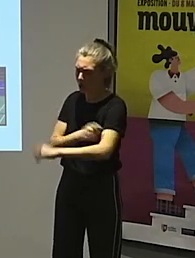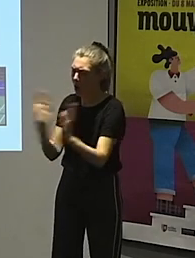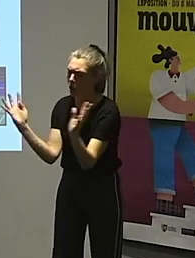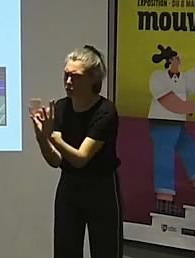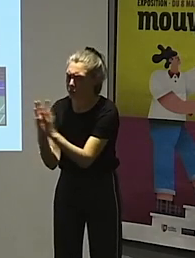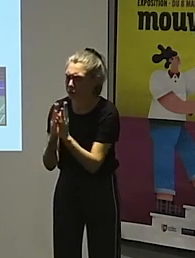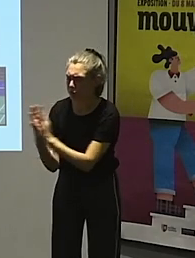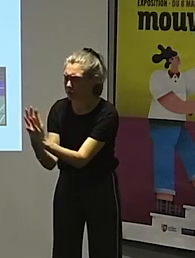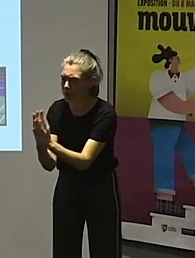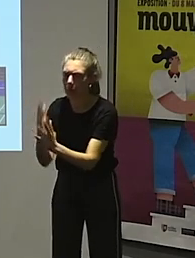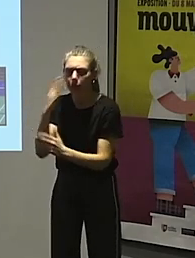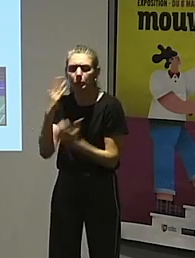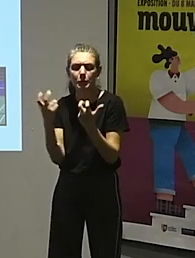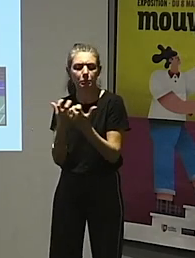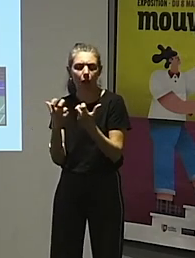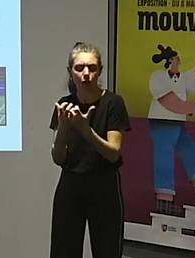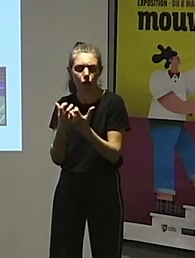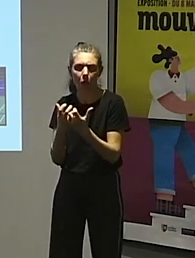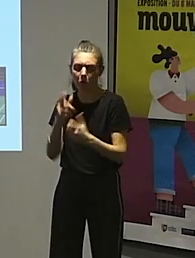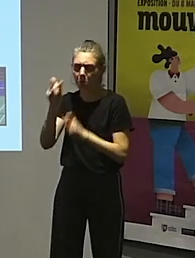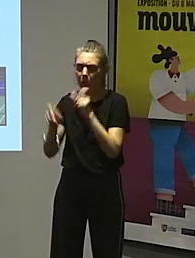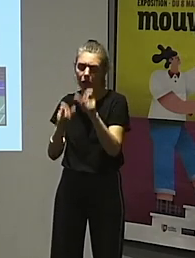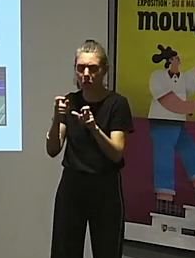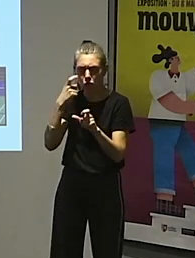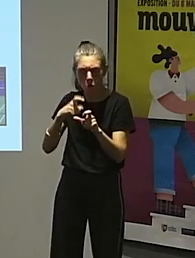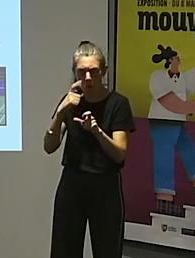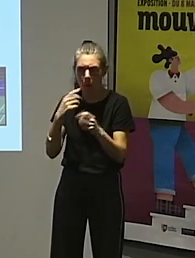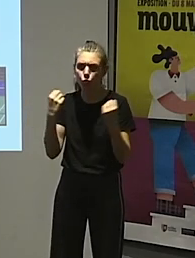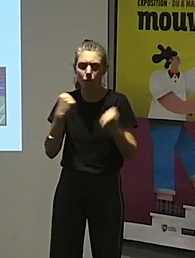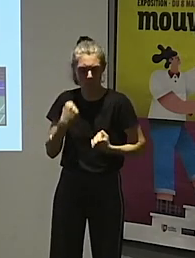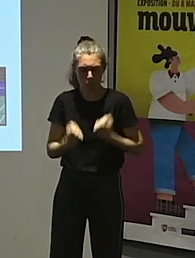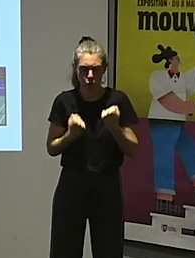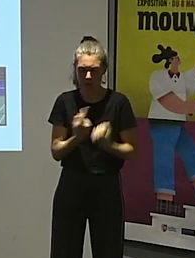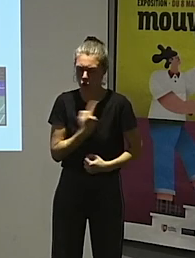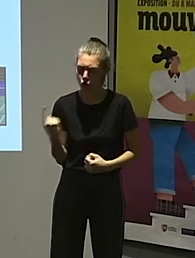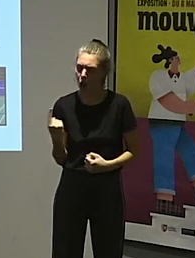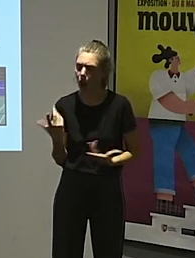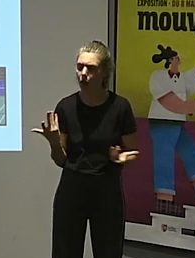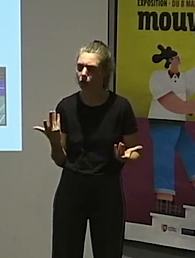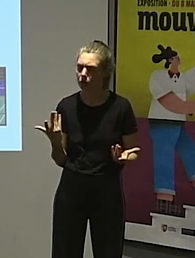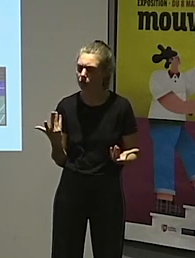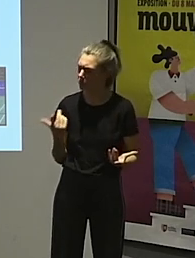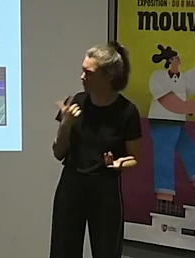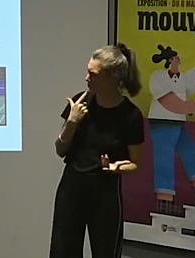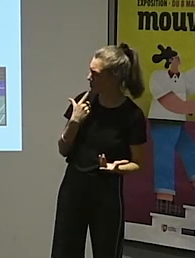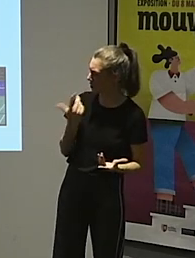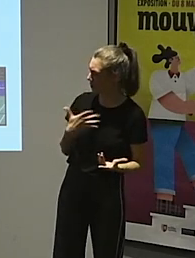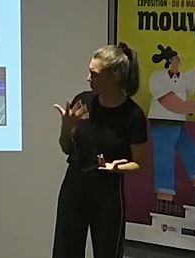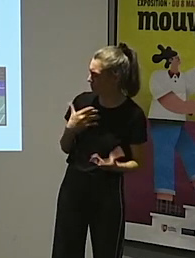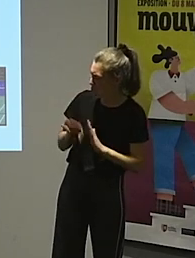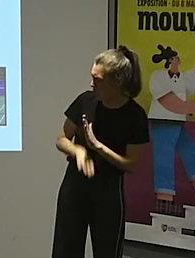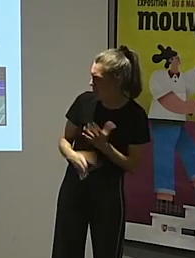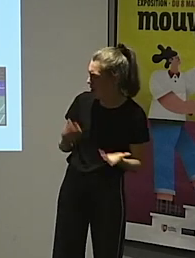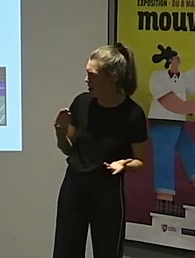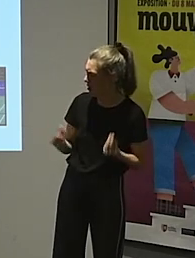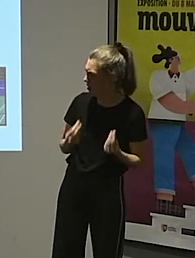on voit beaucoup de personnes qui courent tout seul, Donc ça apporte un peu moins différemment. Ça joue